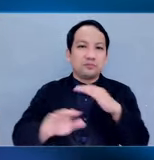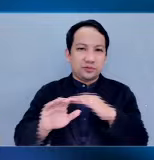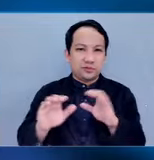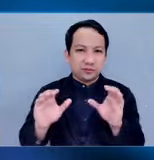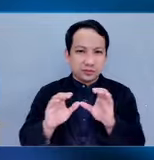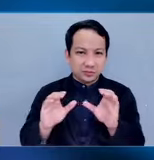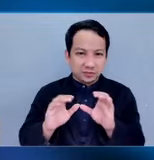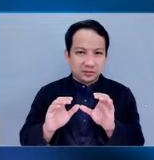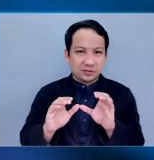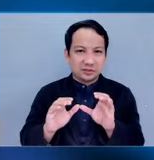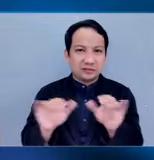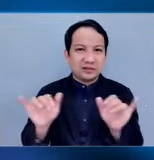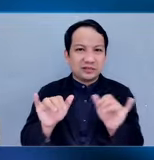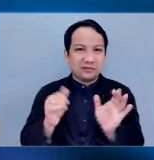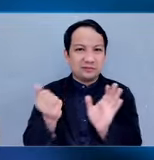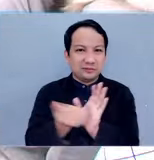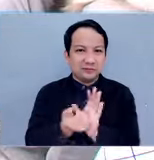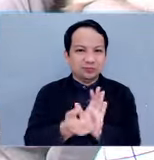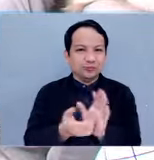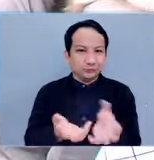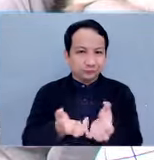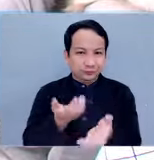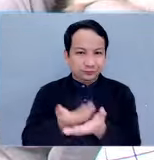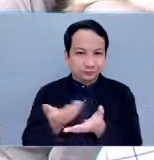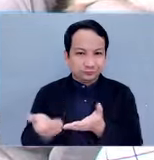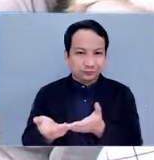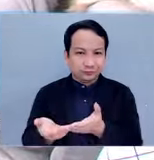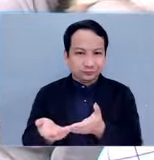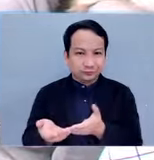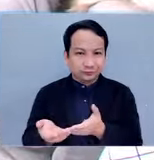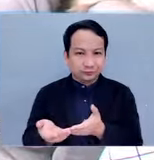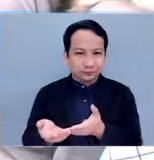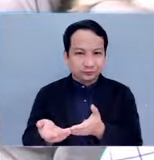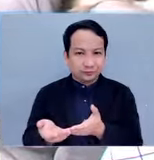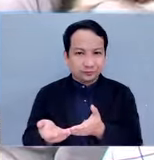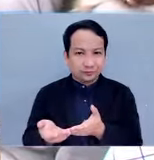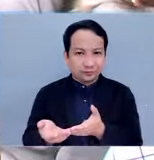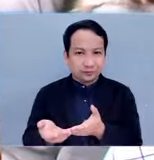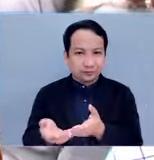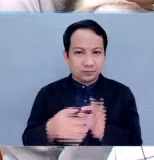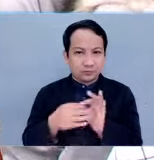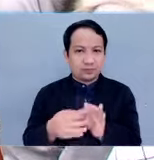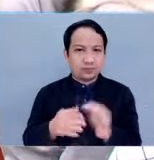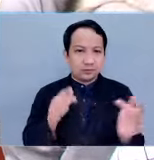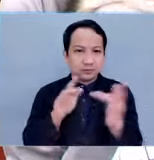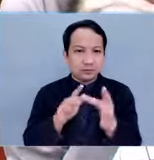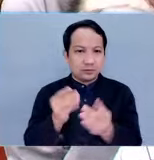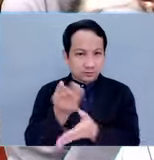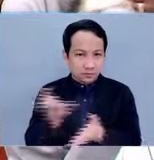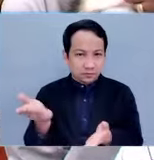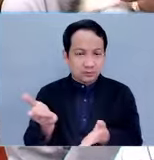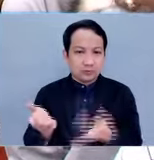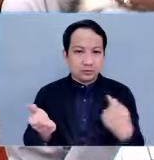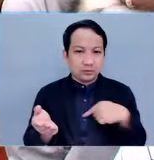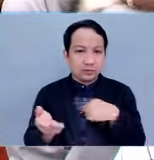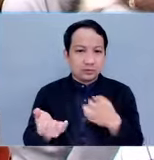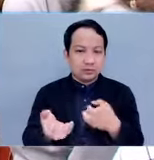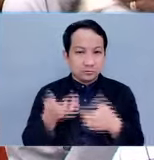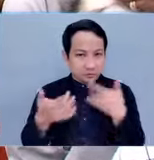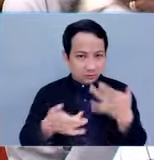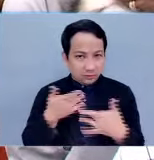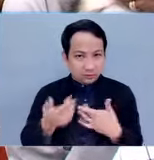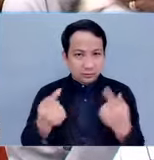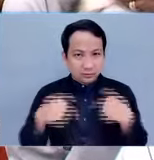we wanted to buy, we wanted to get a cat from you, sa namin kayo pwedeng makontakt? Baka may mga kapatid tayo na nainganyo ninyo